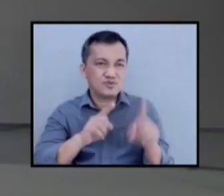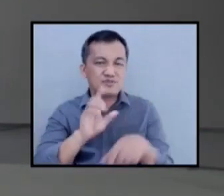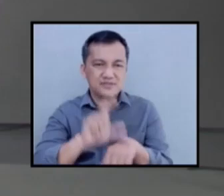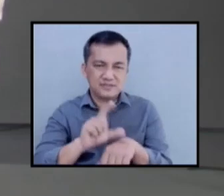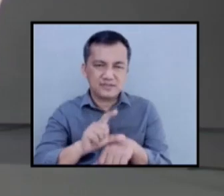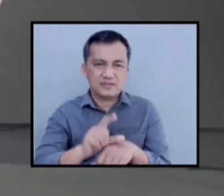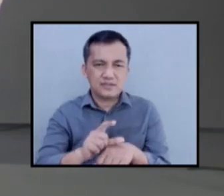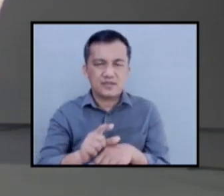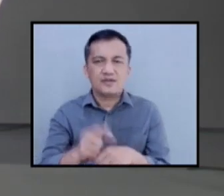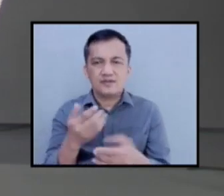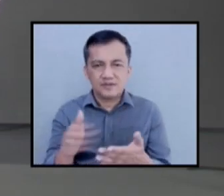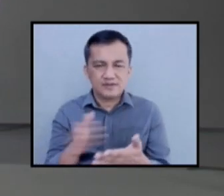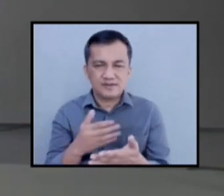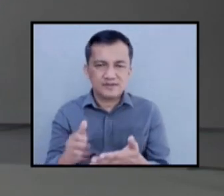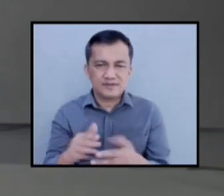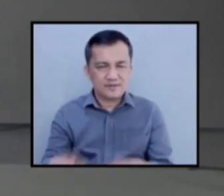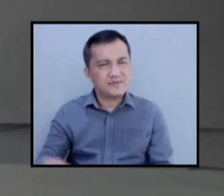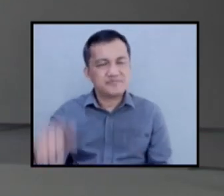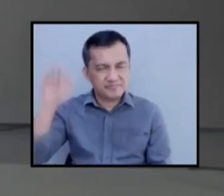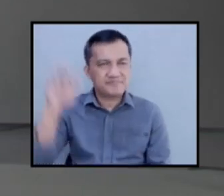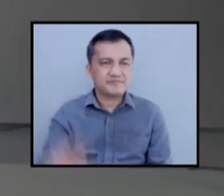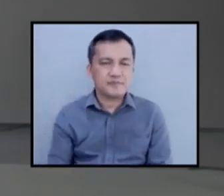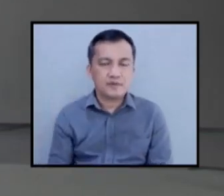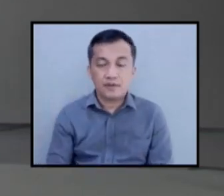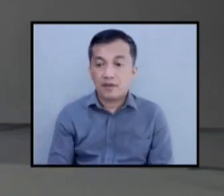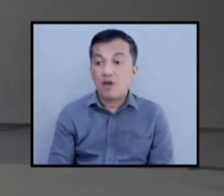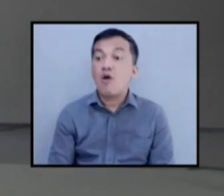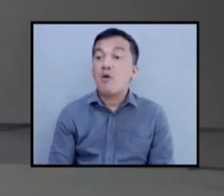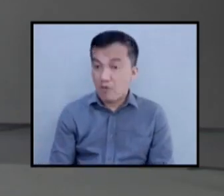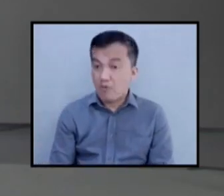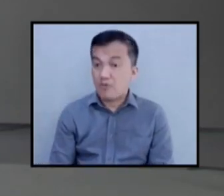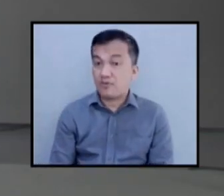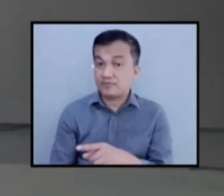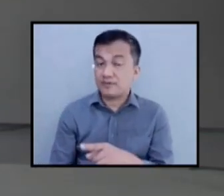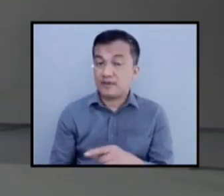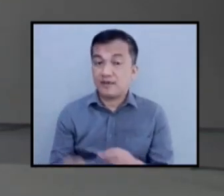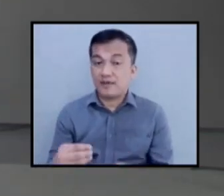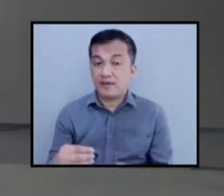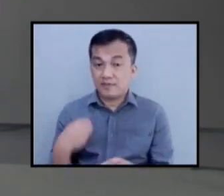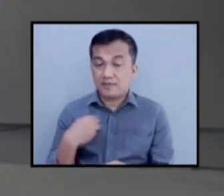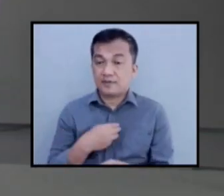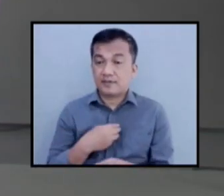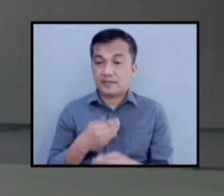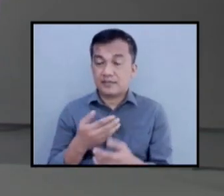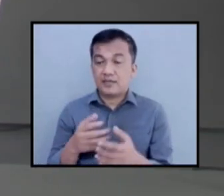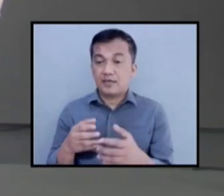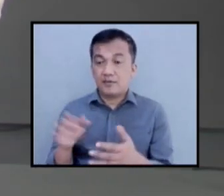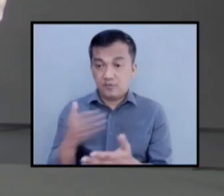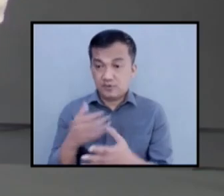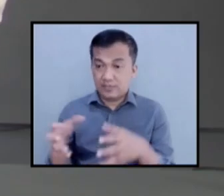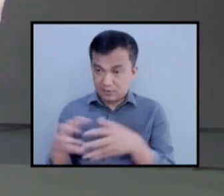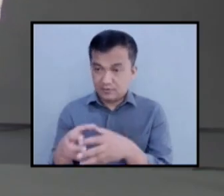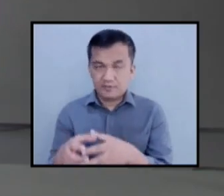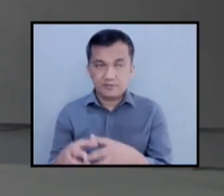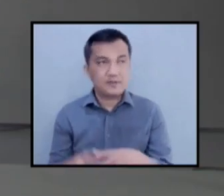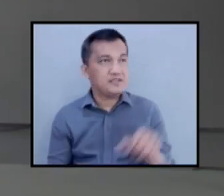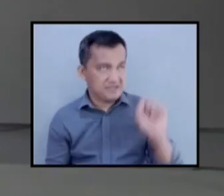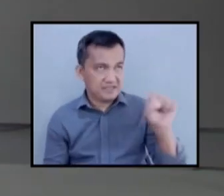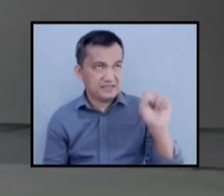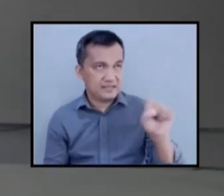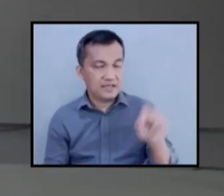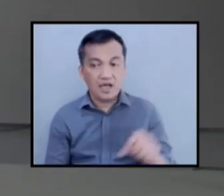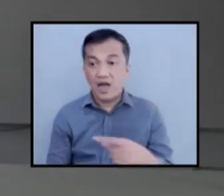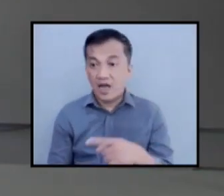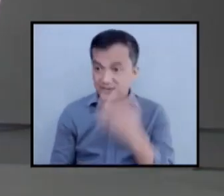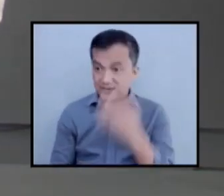nung bata pa po ako sa church. So for sure, member ka ng music group sa yes church. Po, yes so po. Doon mo napagtanto na, ay, nakakakanta pala ako, nakakapag-play